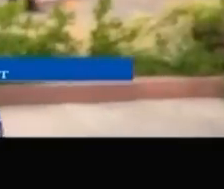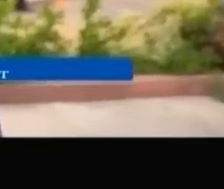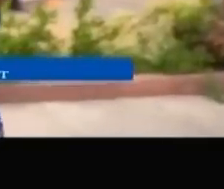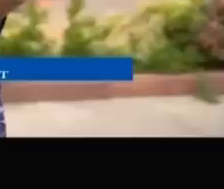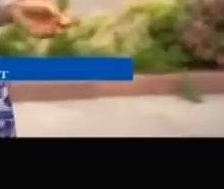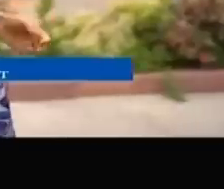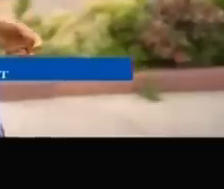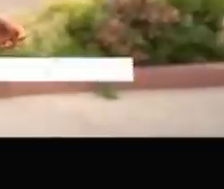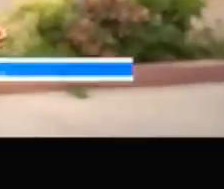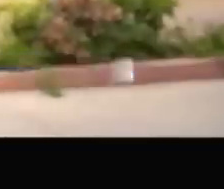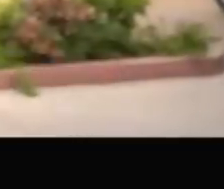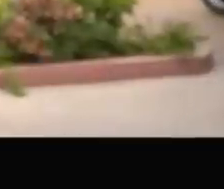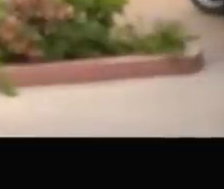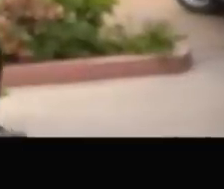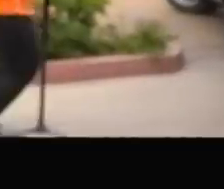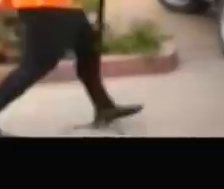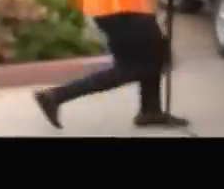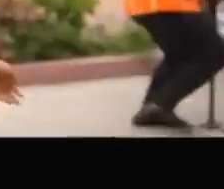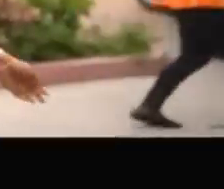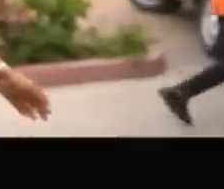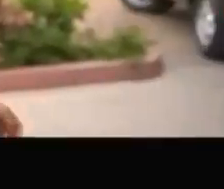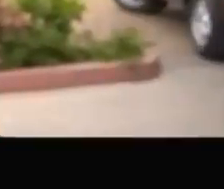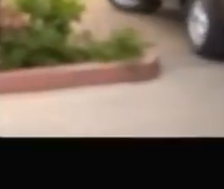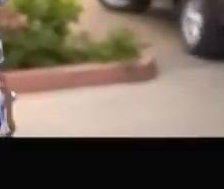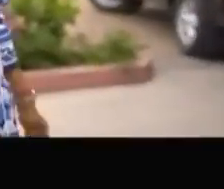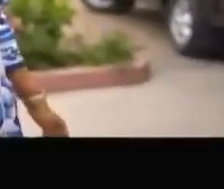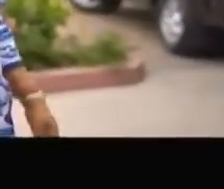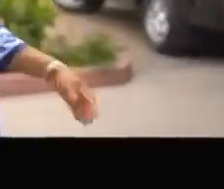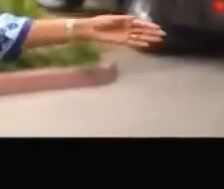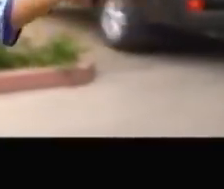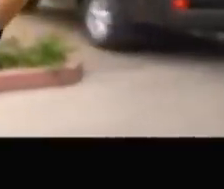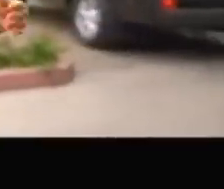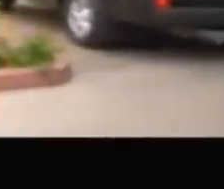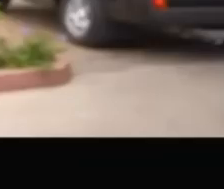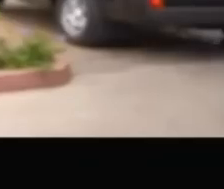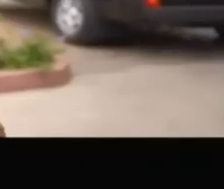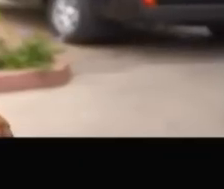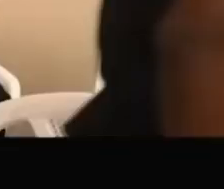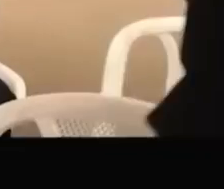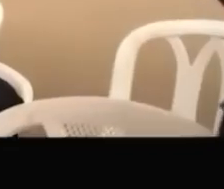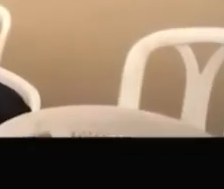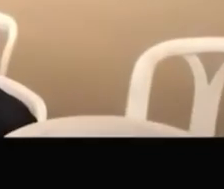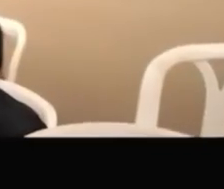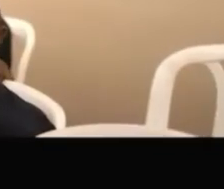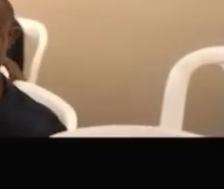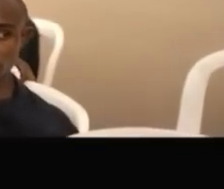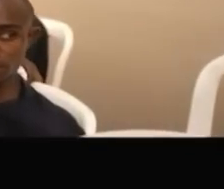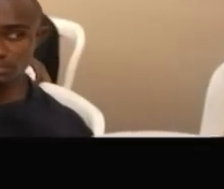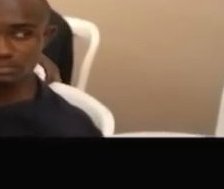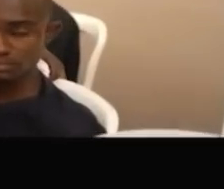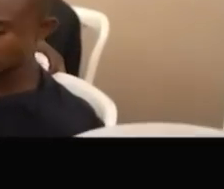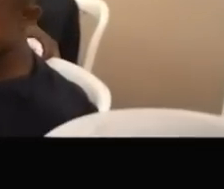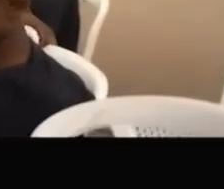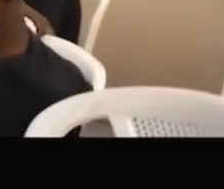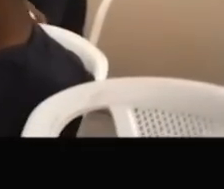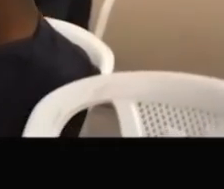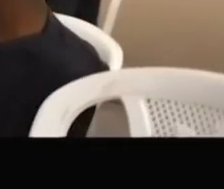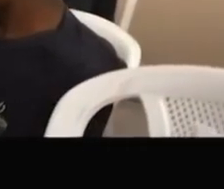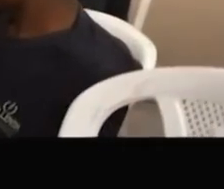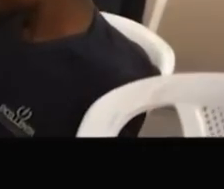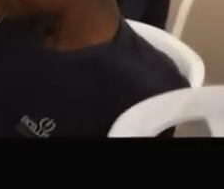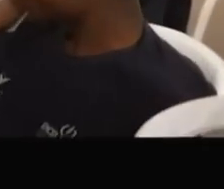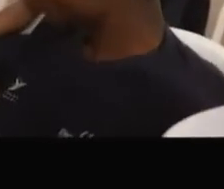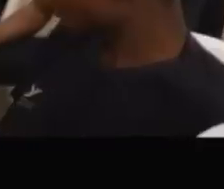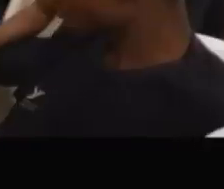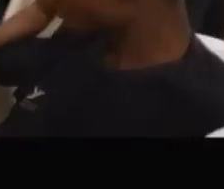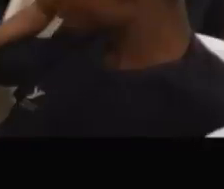la dernière étape. J'ai foi que vous allez réussir plus que la moitié, en tout cas. Venue de Kambov dans le Haut-Katanga,